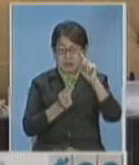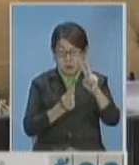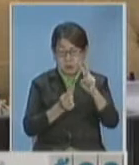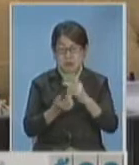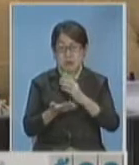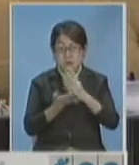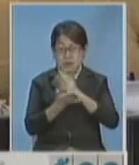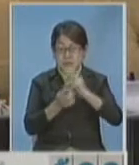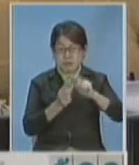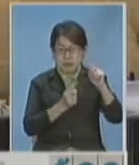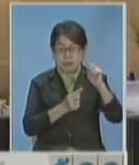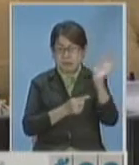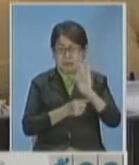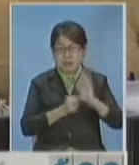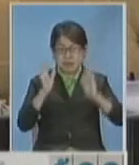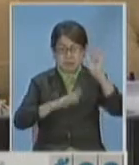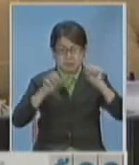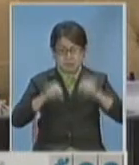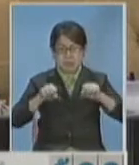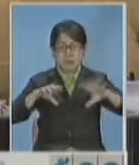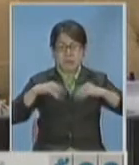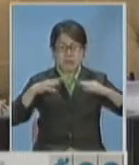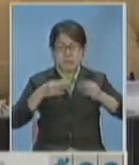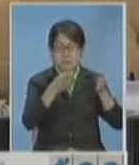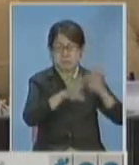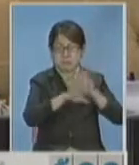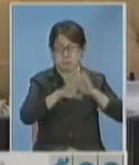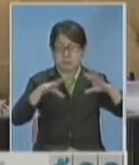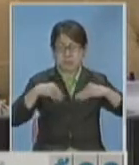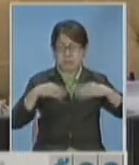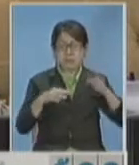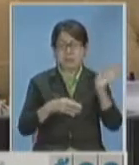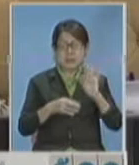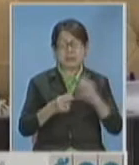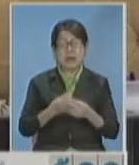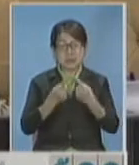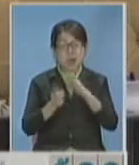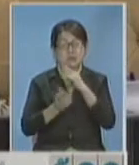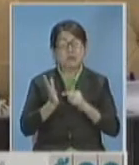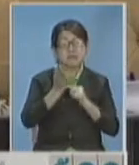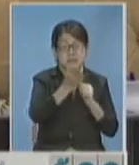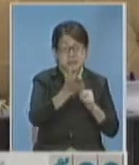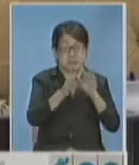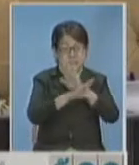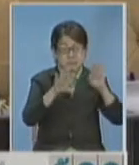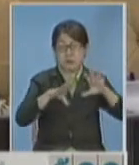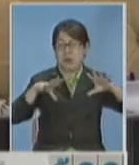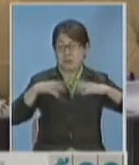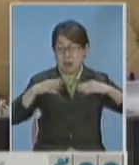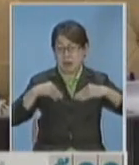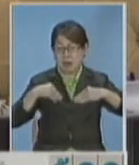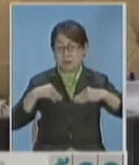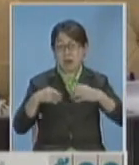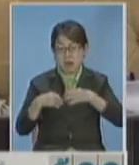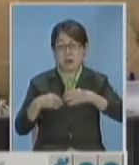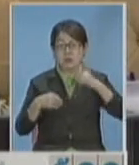ใช่ยติไม่ไว้วางใจแม้แต่เป็นยติไม่ไว้วางใจเนี่ยจะ